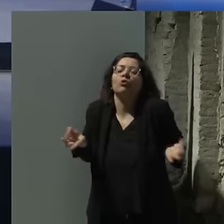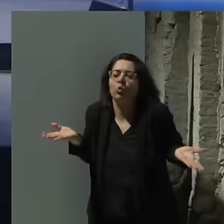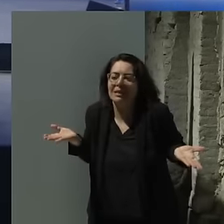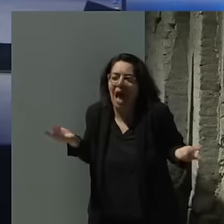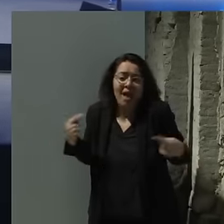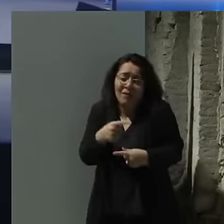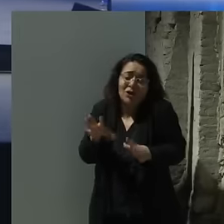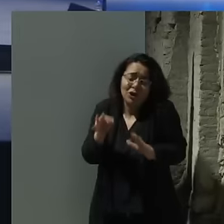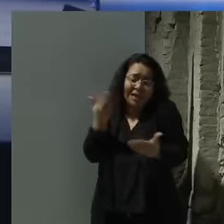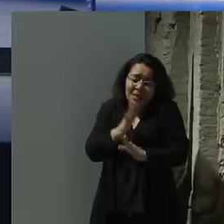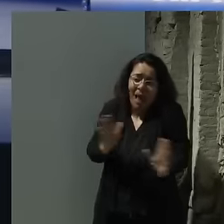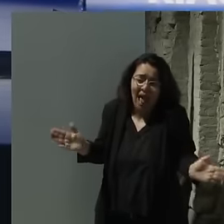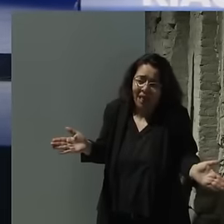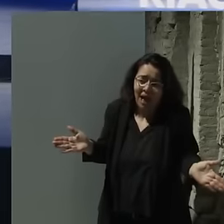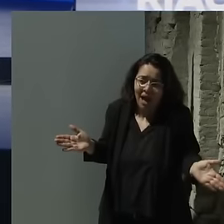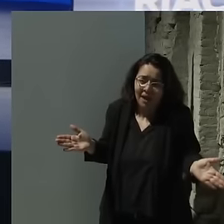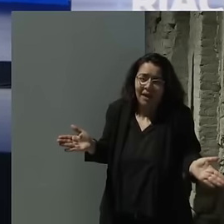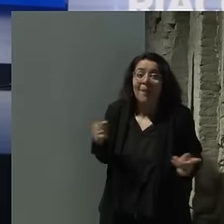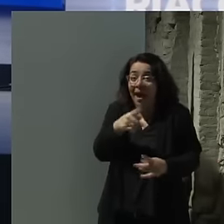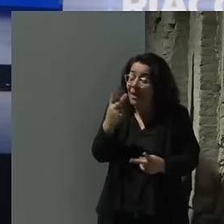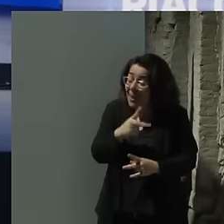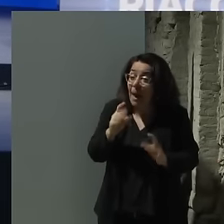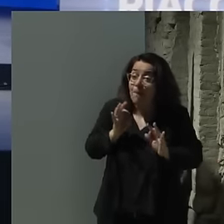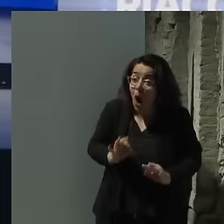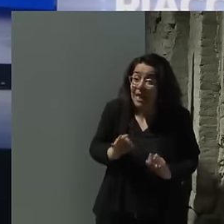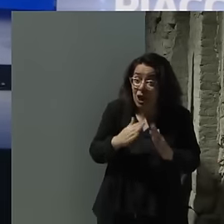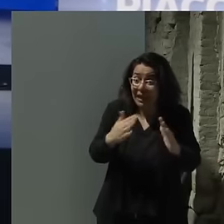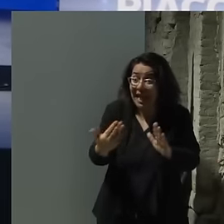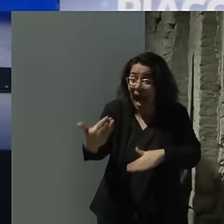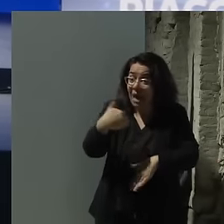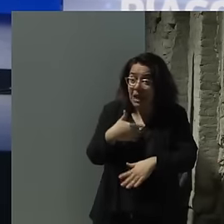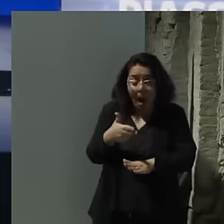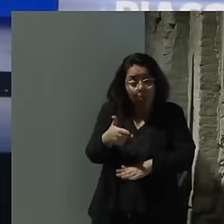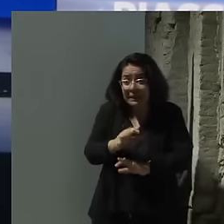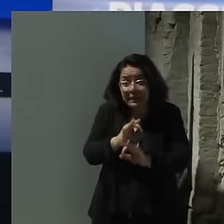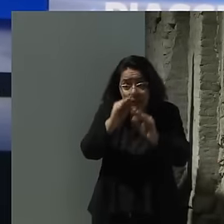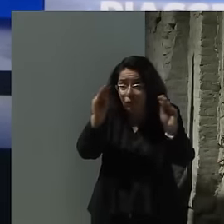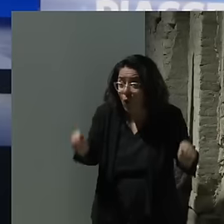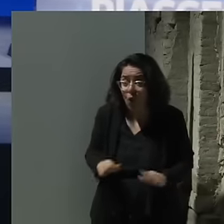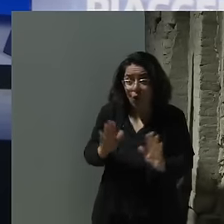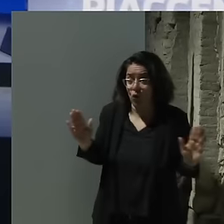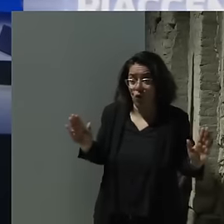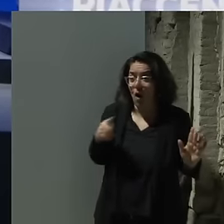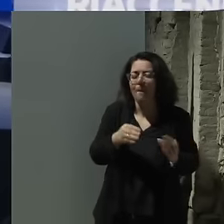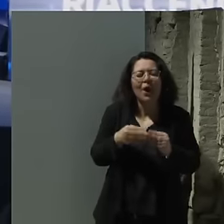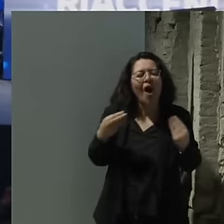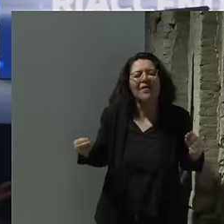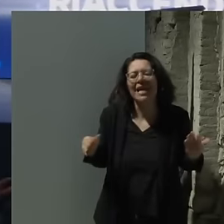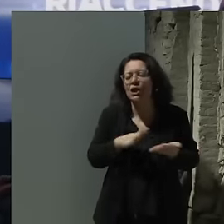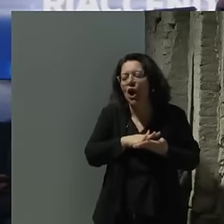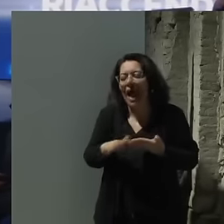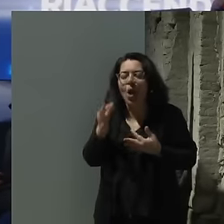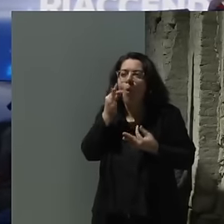i poliziotti in casa non hanno sparato un colpo, nel senso che sono stati molto professionali, molto bravi, molto